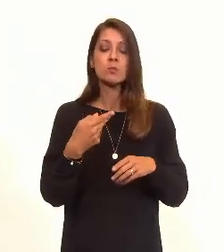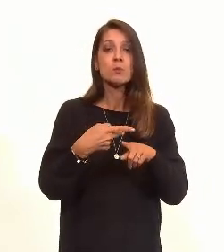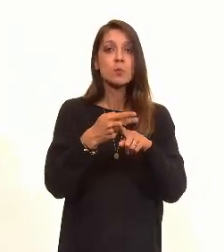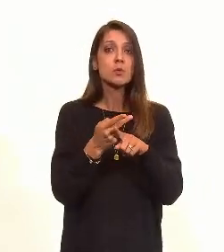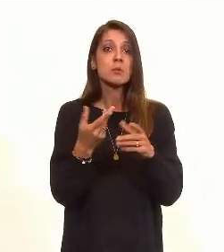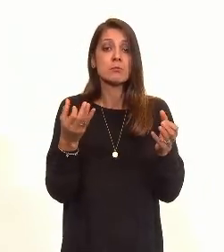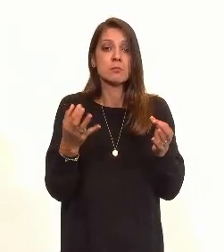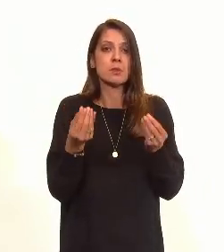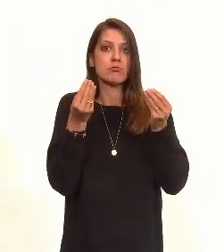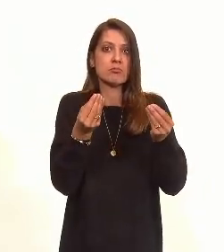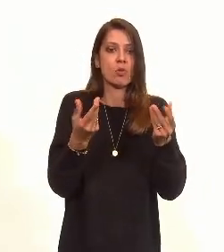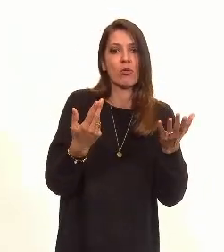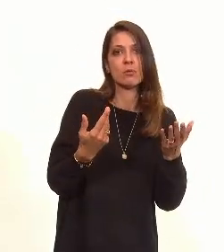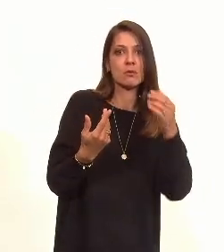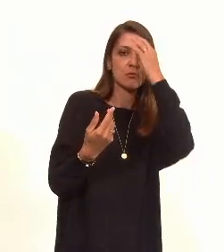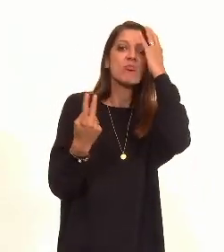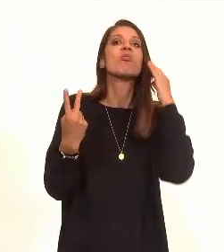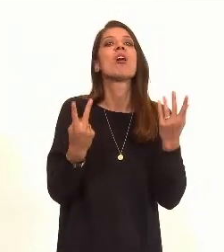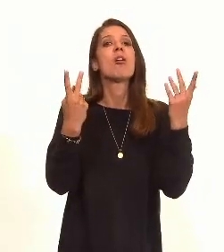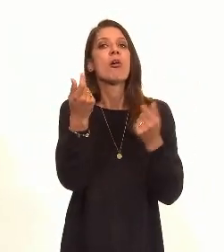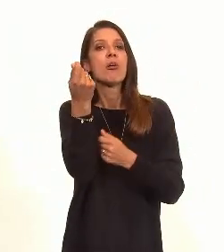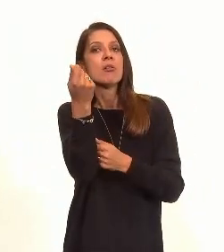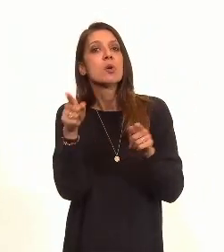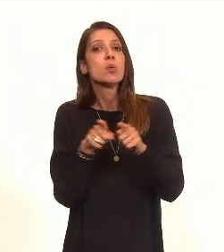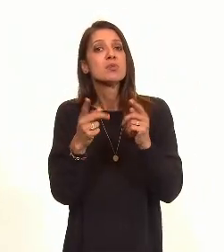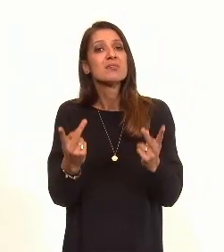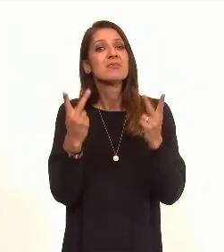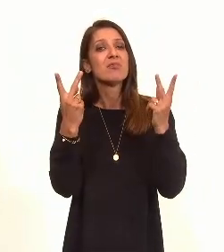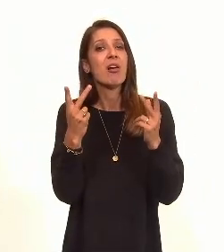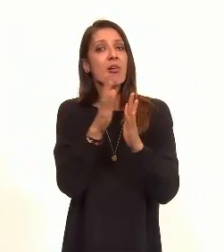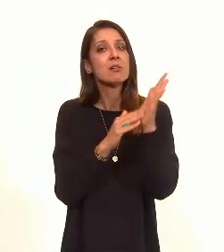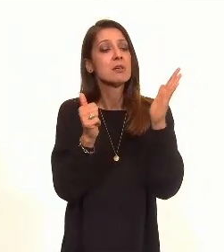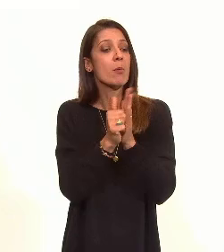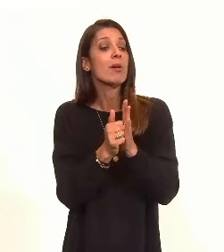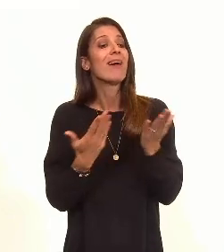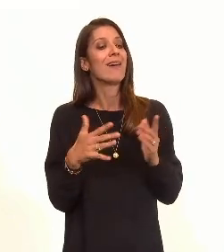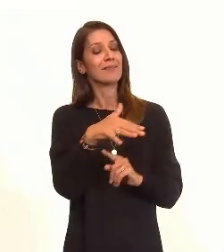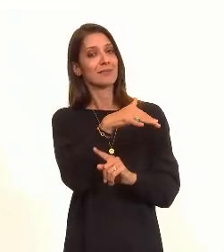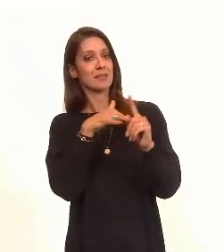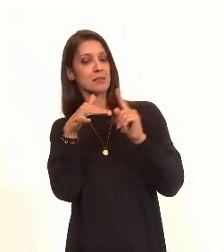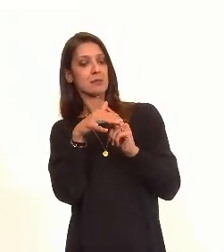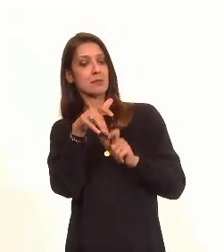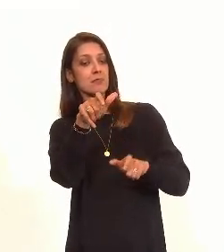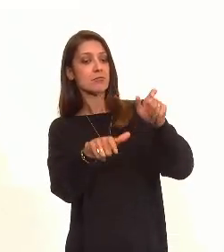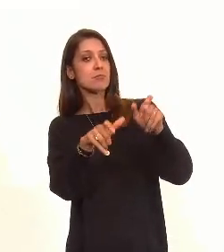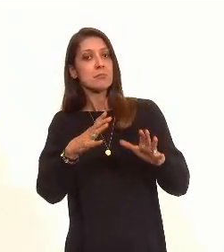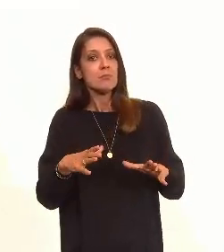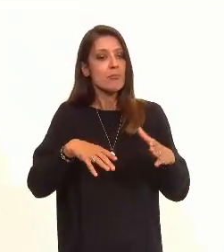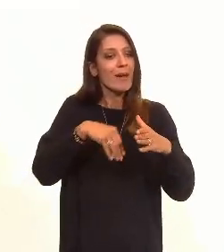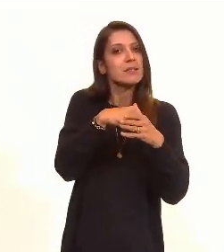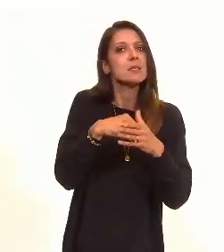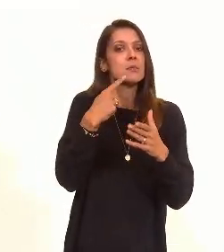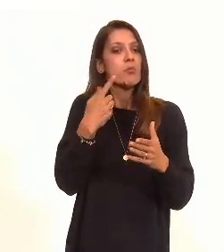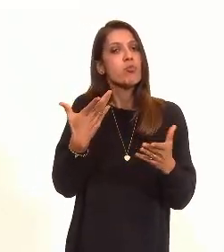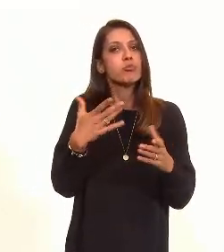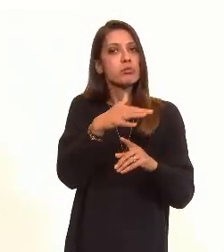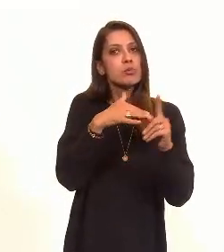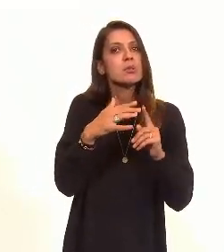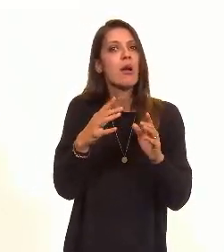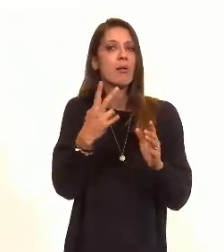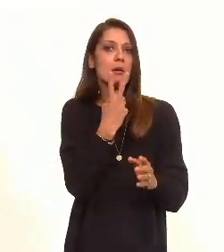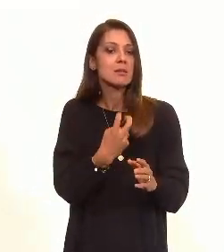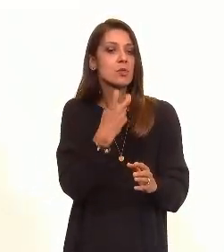marchande, mais aussi des outils de valeur symbolique. Et la valeur que la société accorde à la participation sociale et à la citoyenneté peut être lue à l'aune de